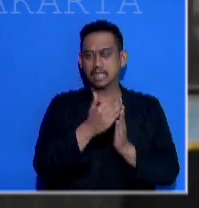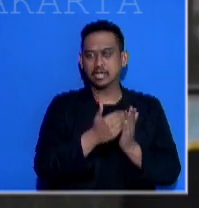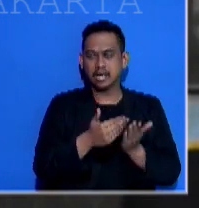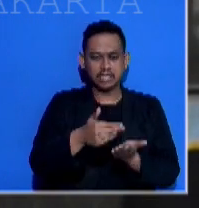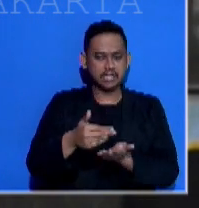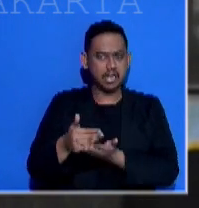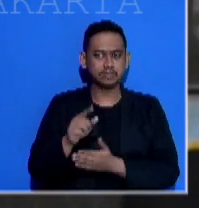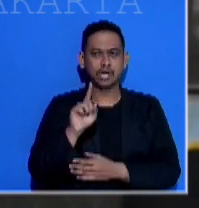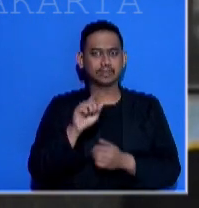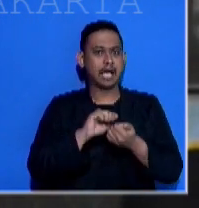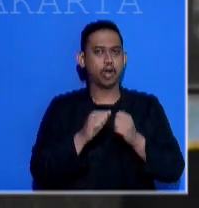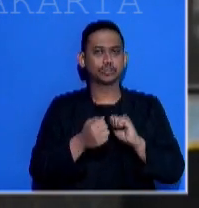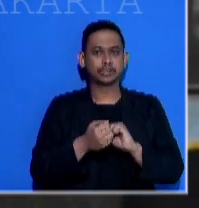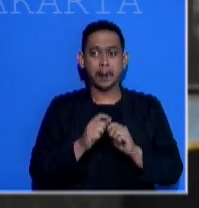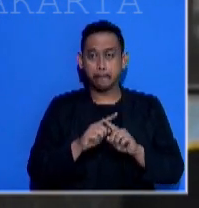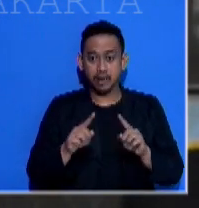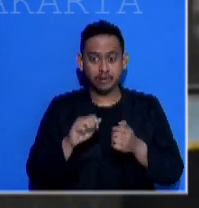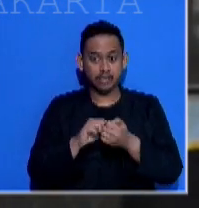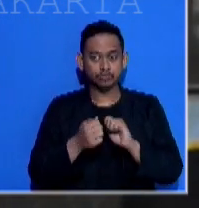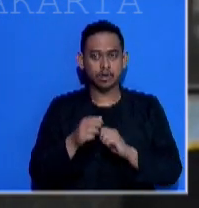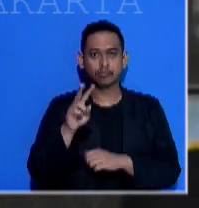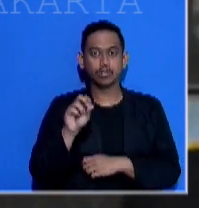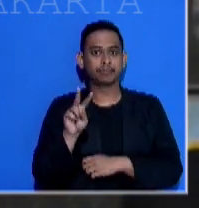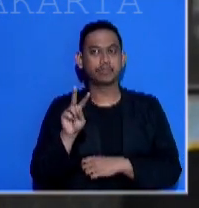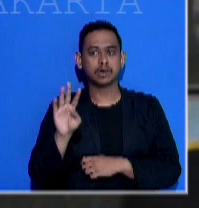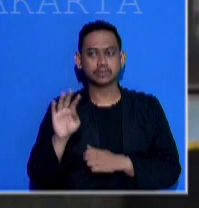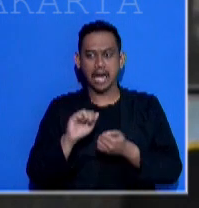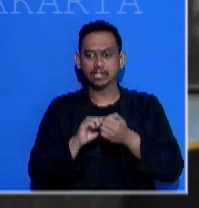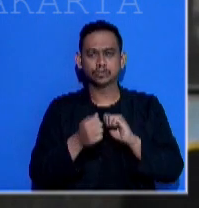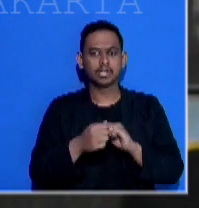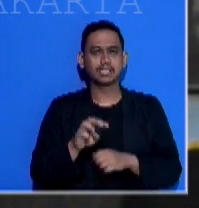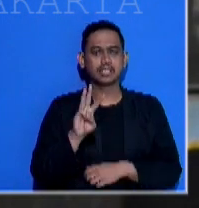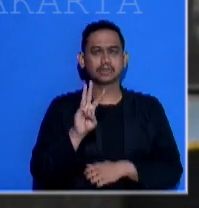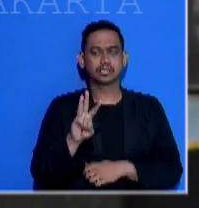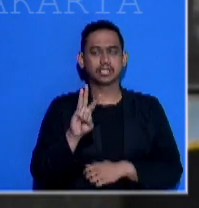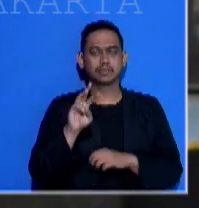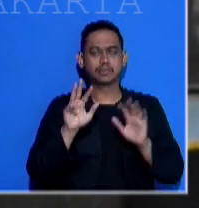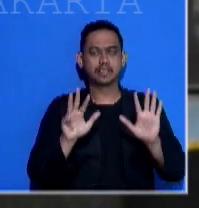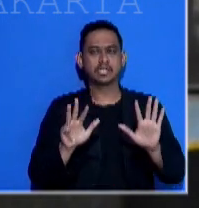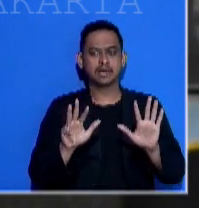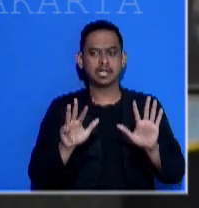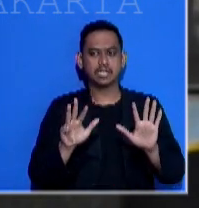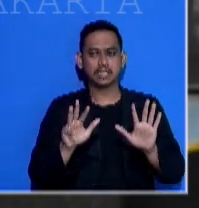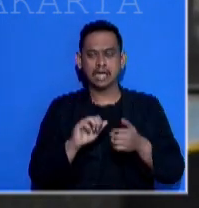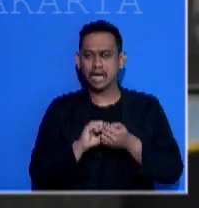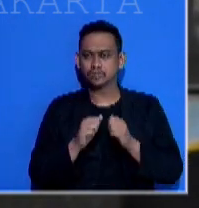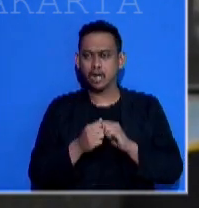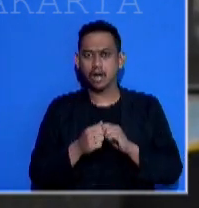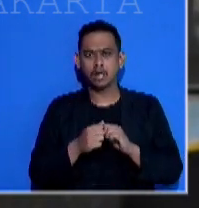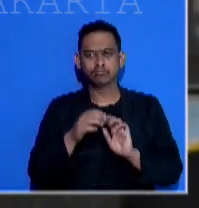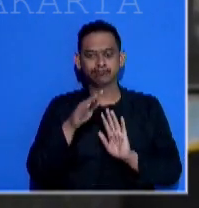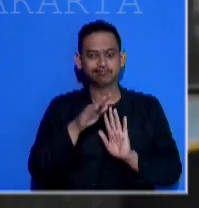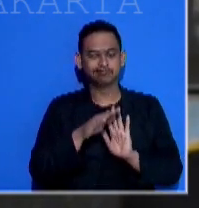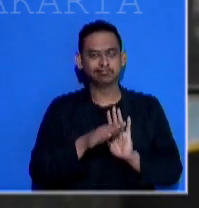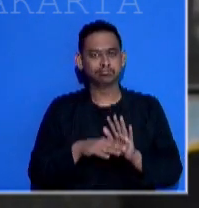kejadian, namun untuk 2024 39 kejadian. Ini sangat menurun, terutama di